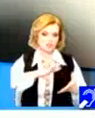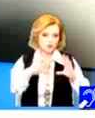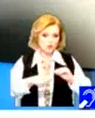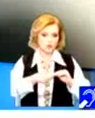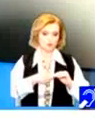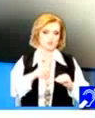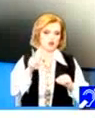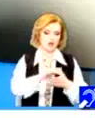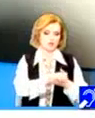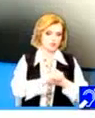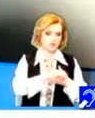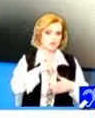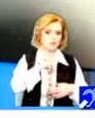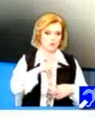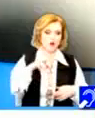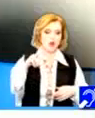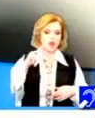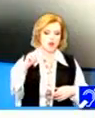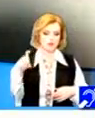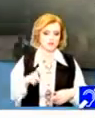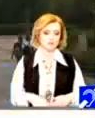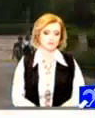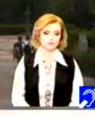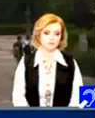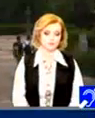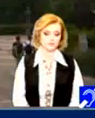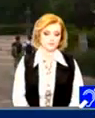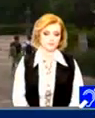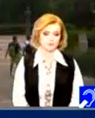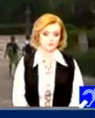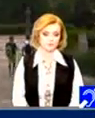de analiză a fost iulie-decembrie 2018.